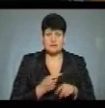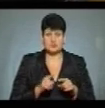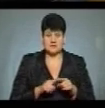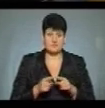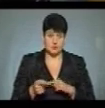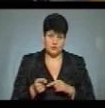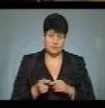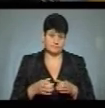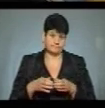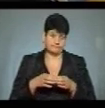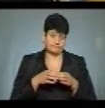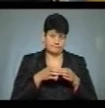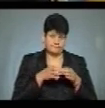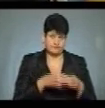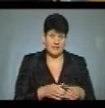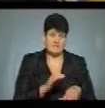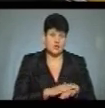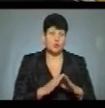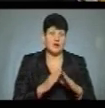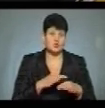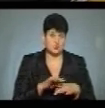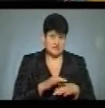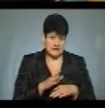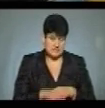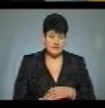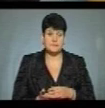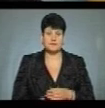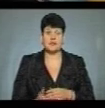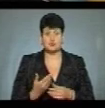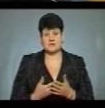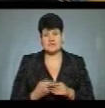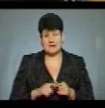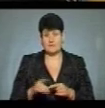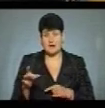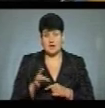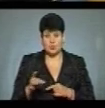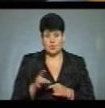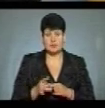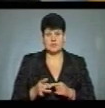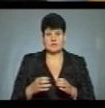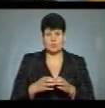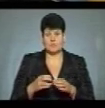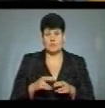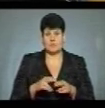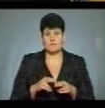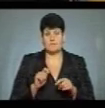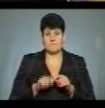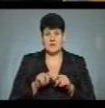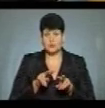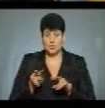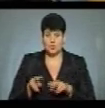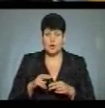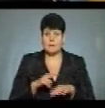виїжджає мобільна група з реагування на факти домашнього насильства. Якщо це в межах району, то виїжджають групи реагування патрульної поліції. По кожному